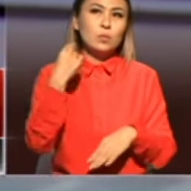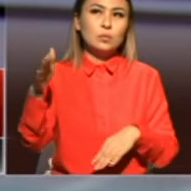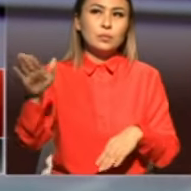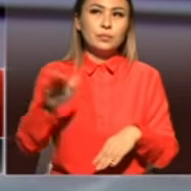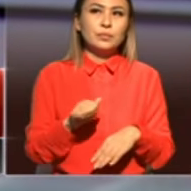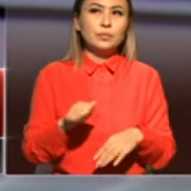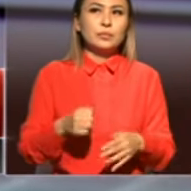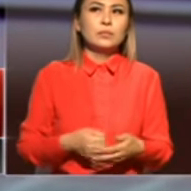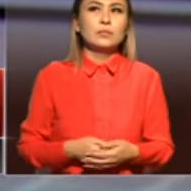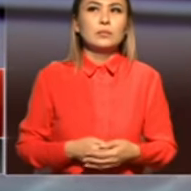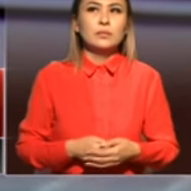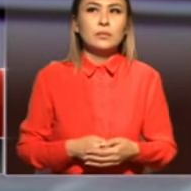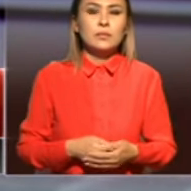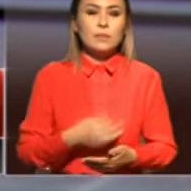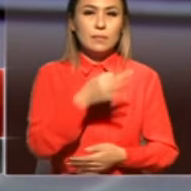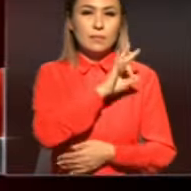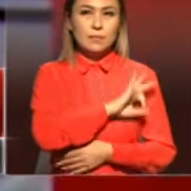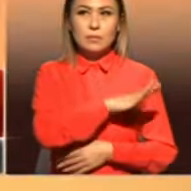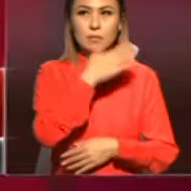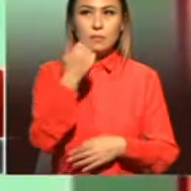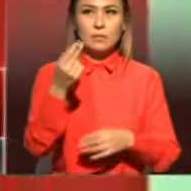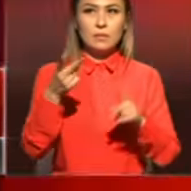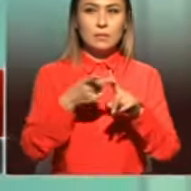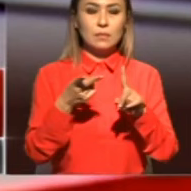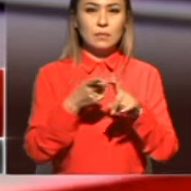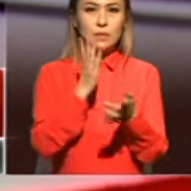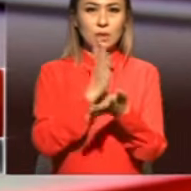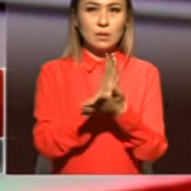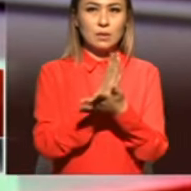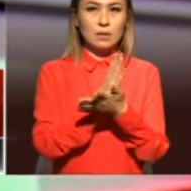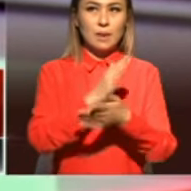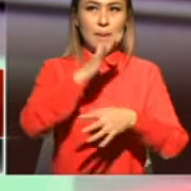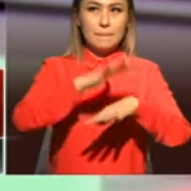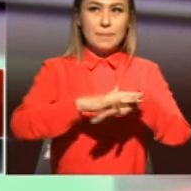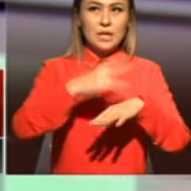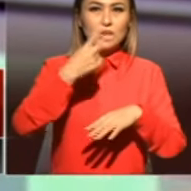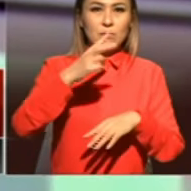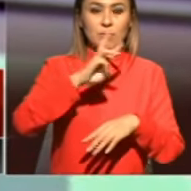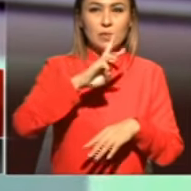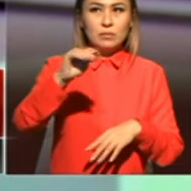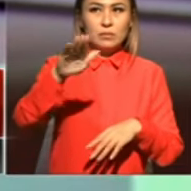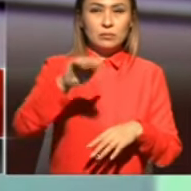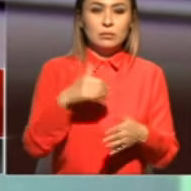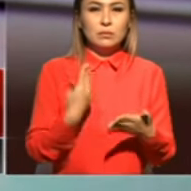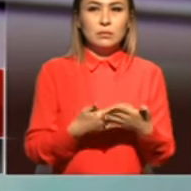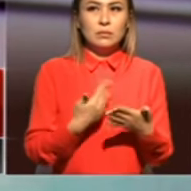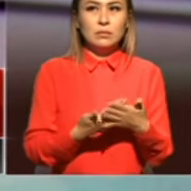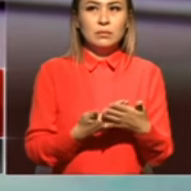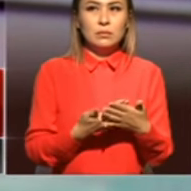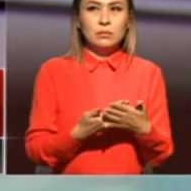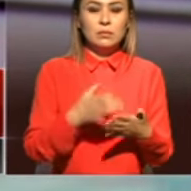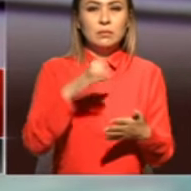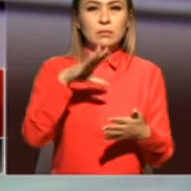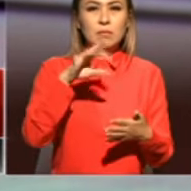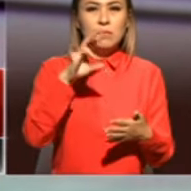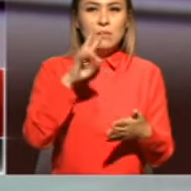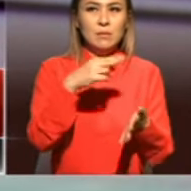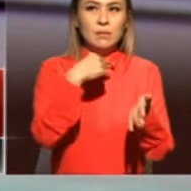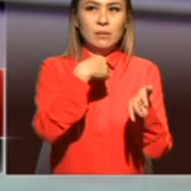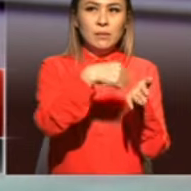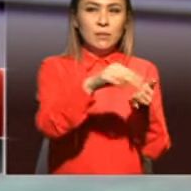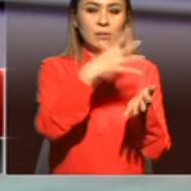енді тиімсіз қарыз ғой. Екінші бір жағдай бар. Банктен сен 20 миллион теңгені алдың да, ол ақшаға сен бардың да станок сатып алдың. Сол станокпен сен